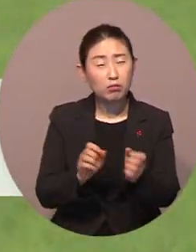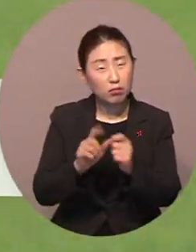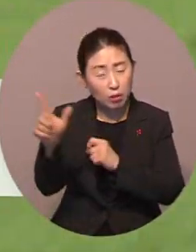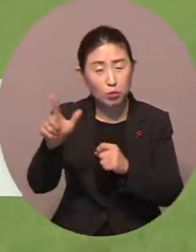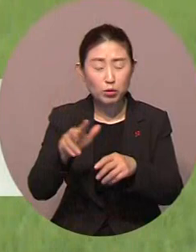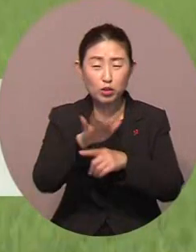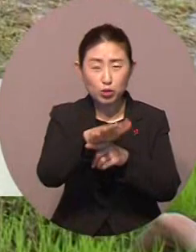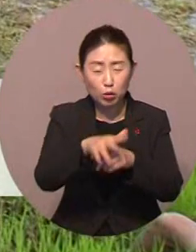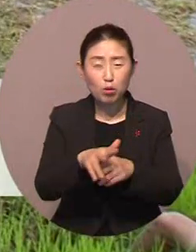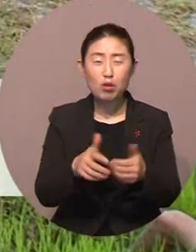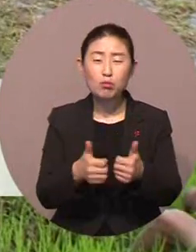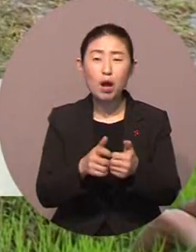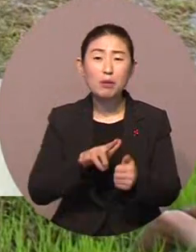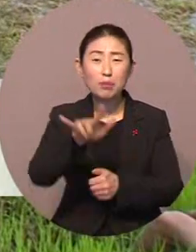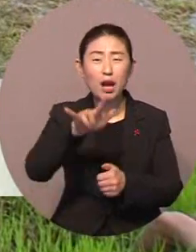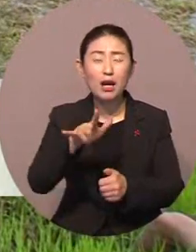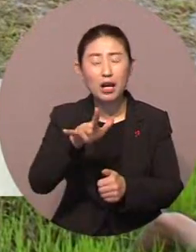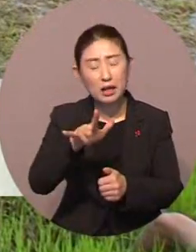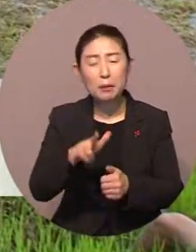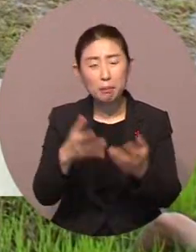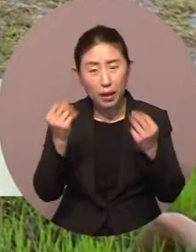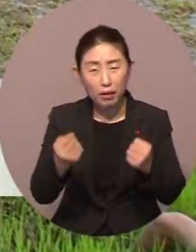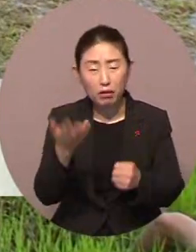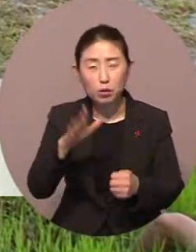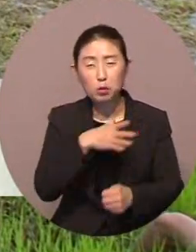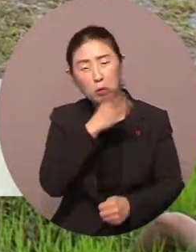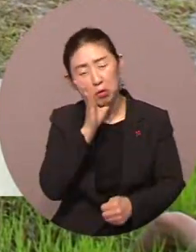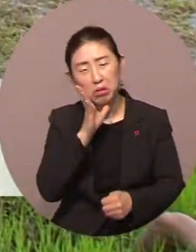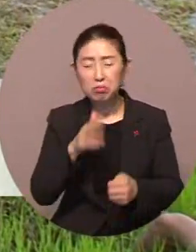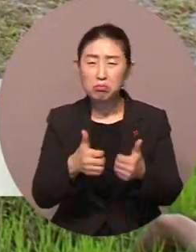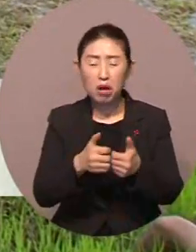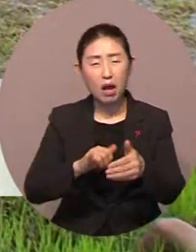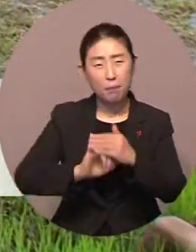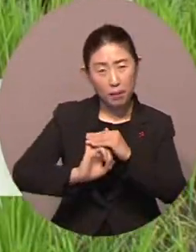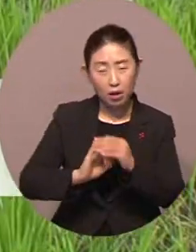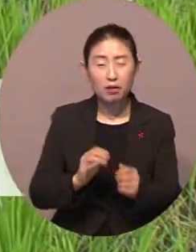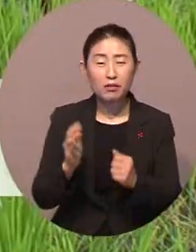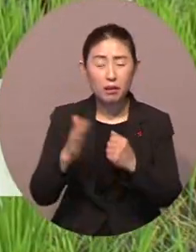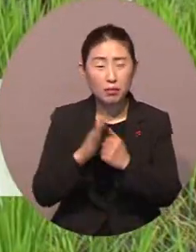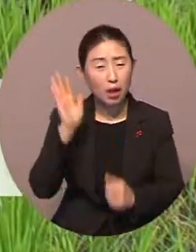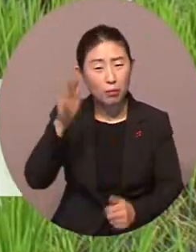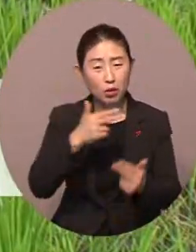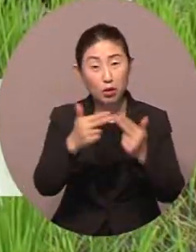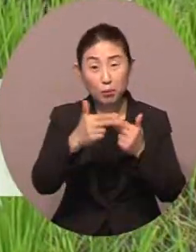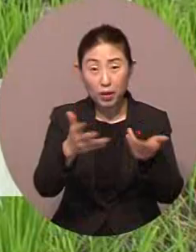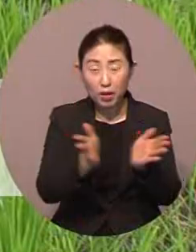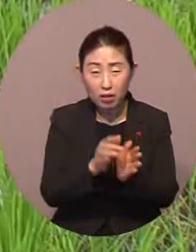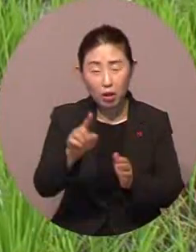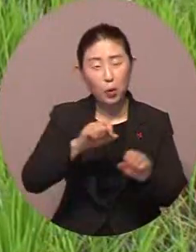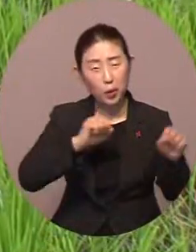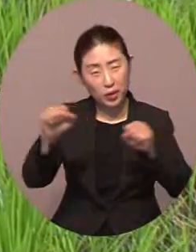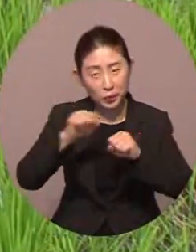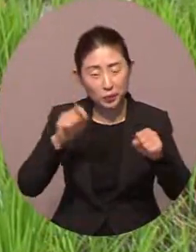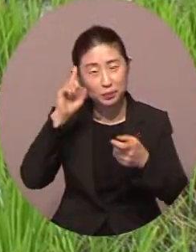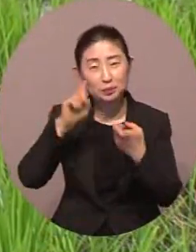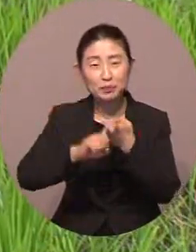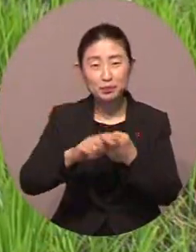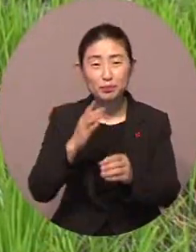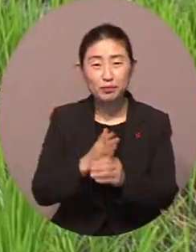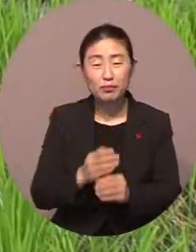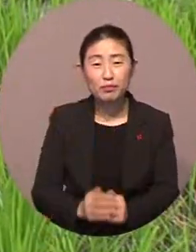고령의 농업인들은 드론을 활용하지 못해 어려움을 겪고 있어 향후 방제단 조직 활동이 관심을 모을